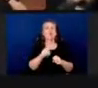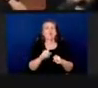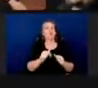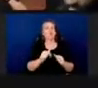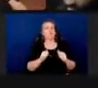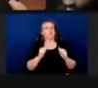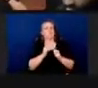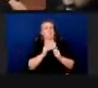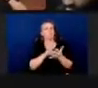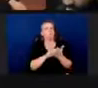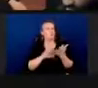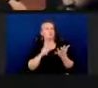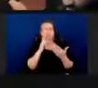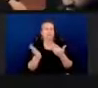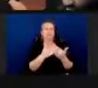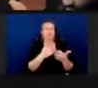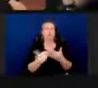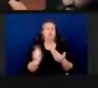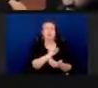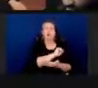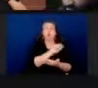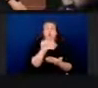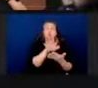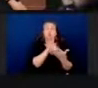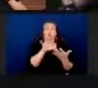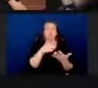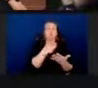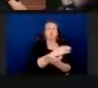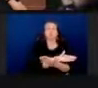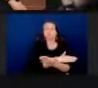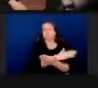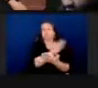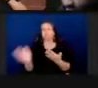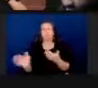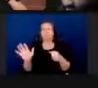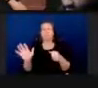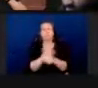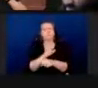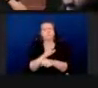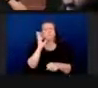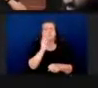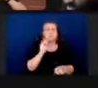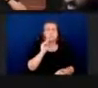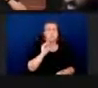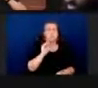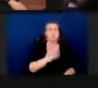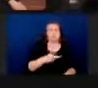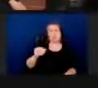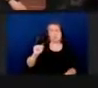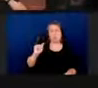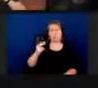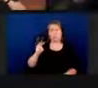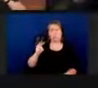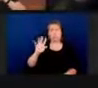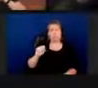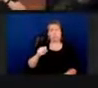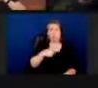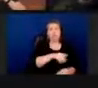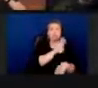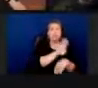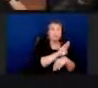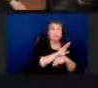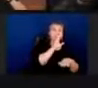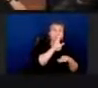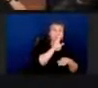wanafunzi wote wanapokea uzoefu kamilifu kuhusiana na pande zetu,